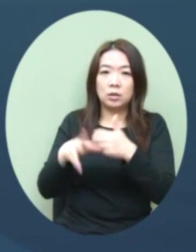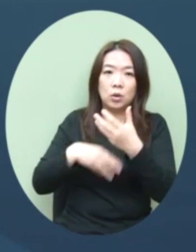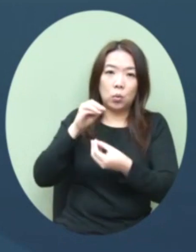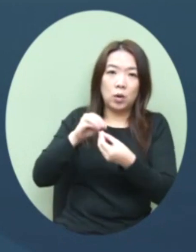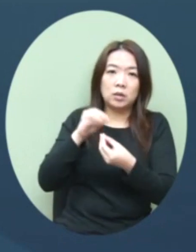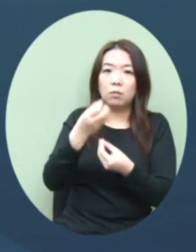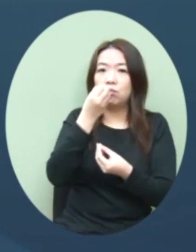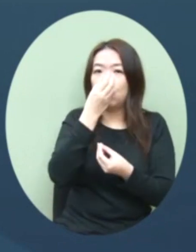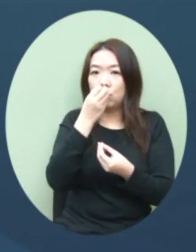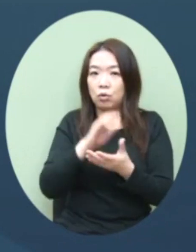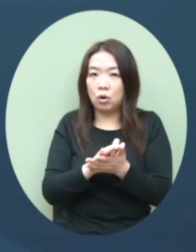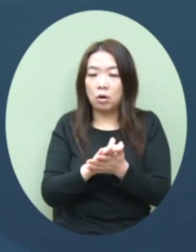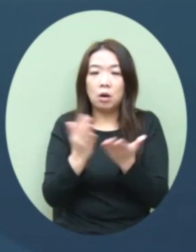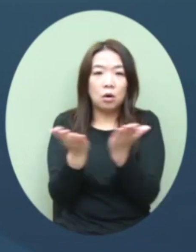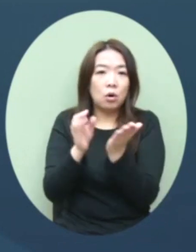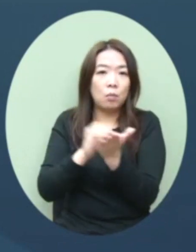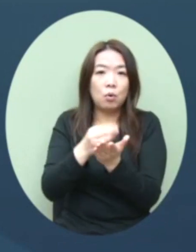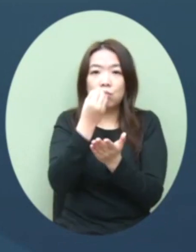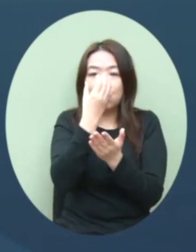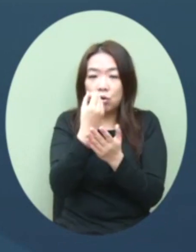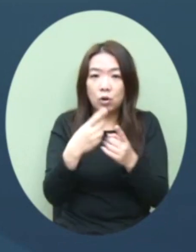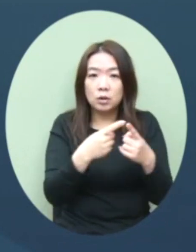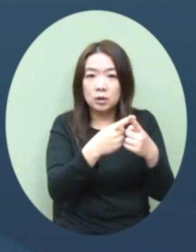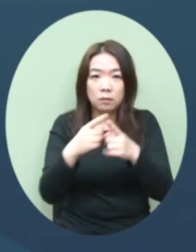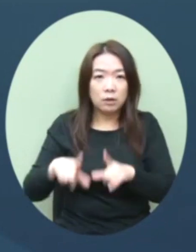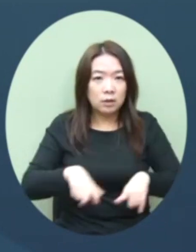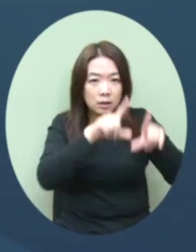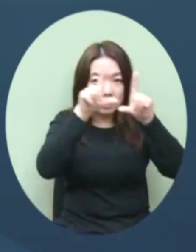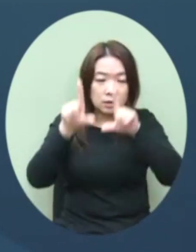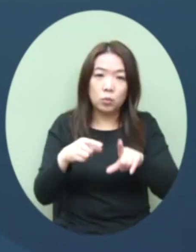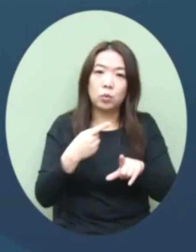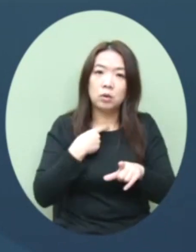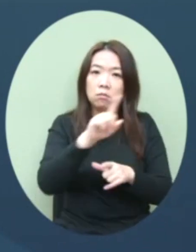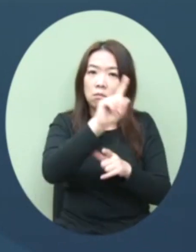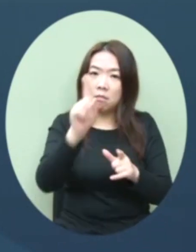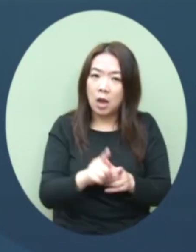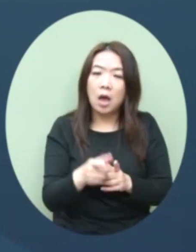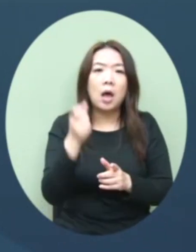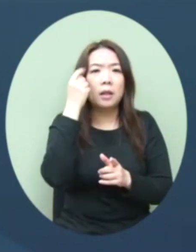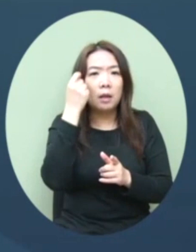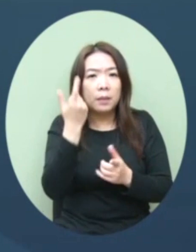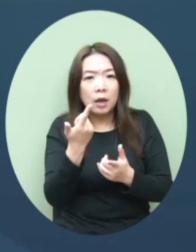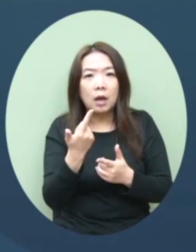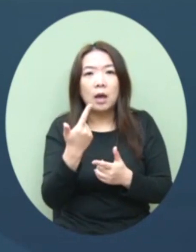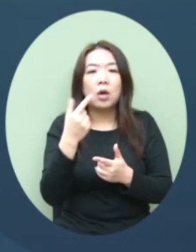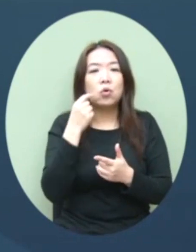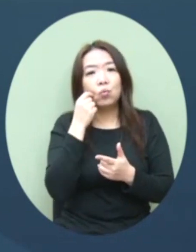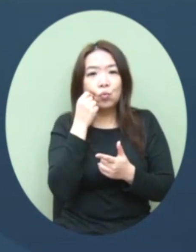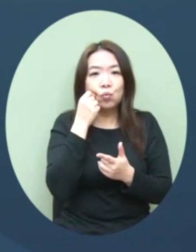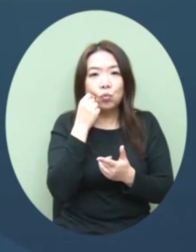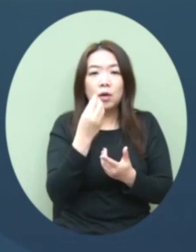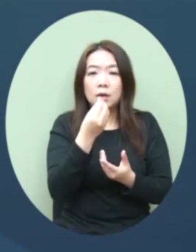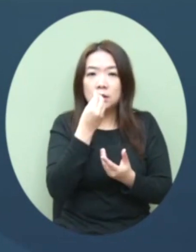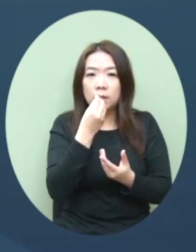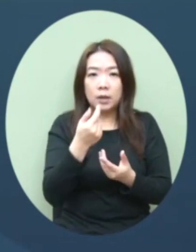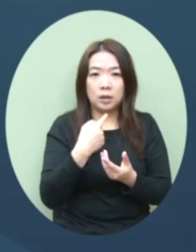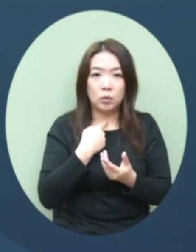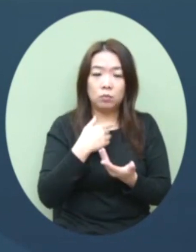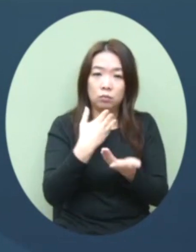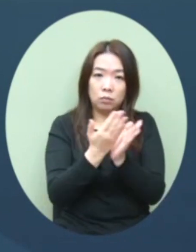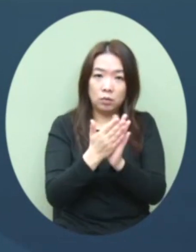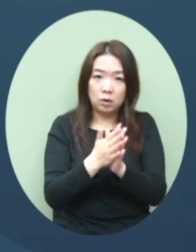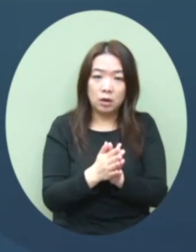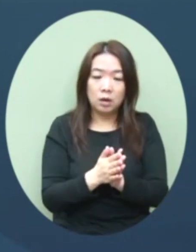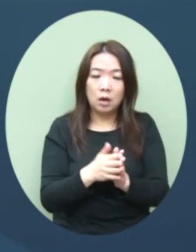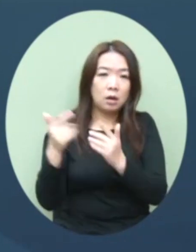民都是確保香港市民的日常生活需要特別是新鮮食物的需要能夠